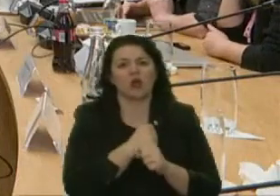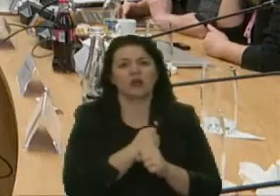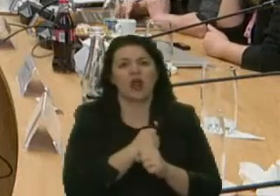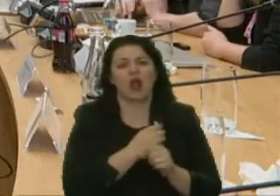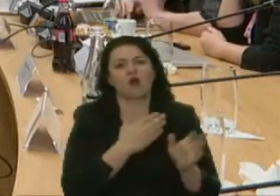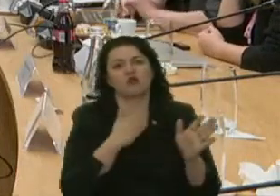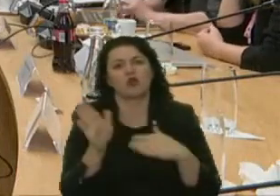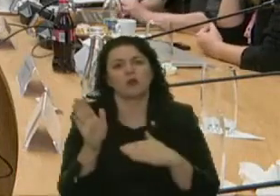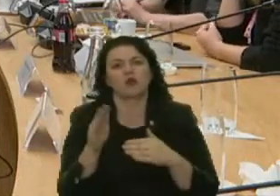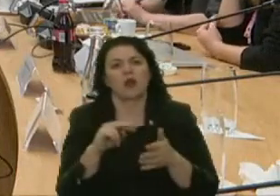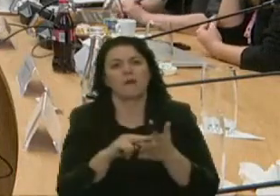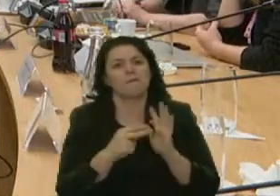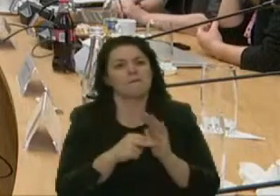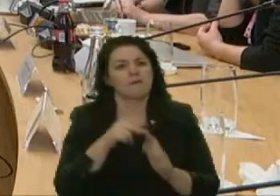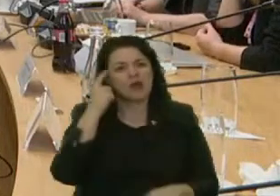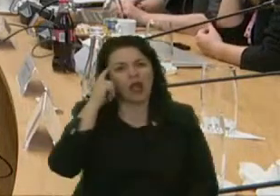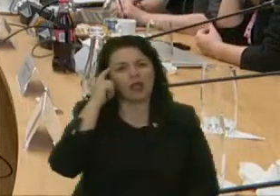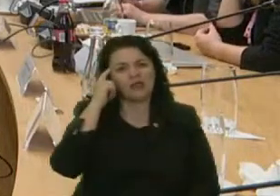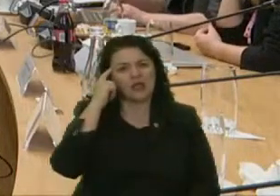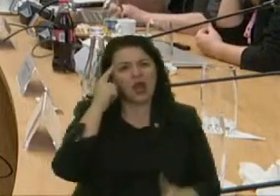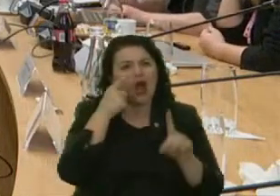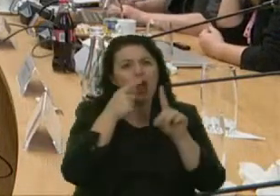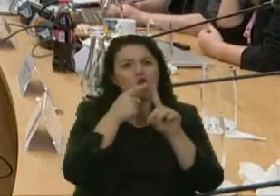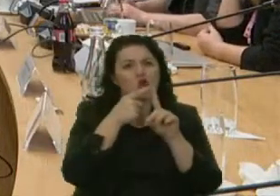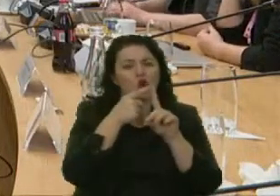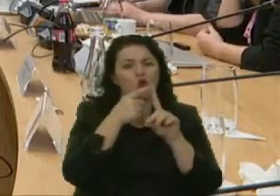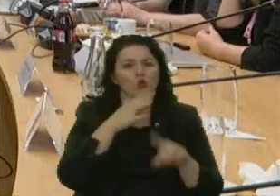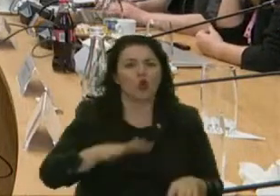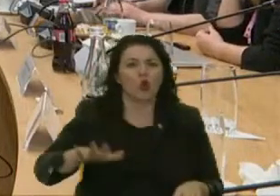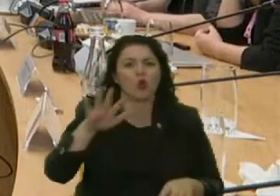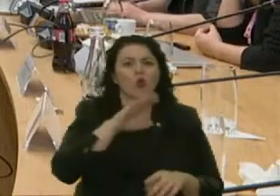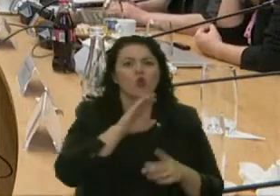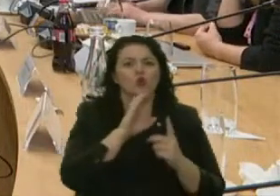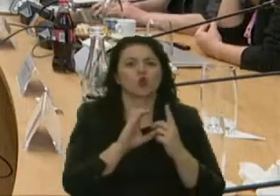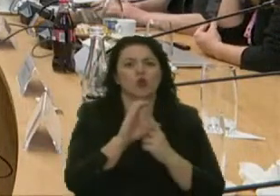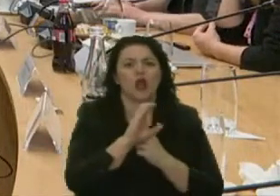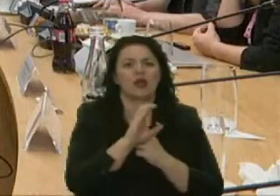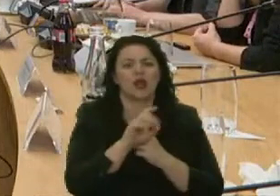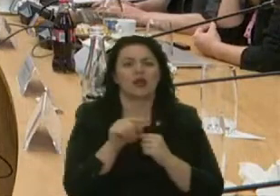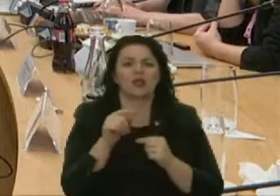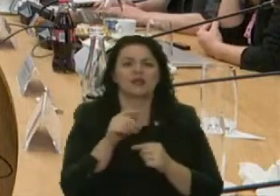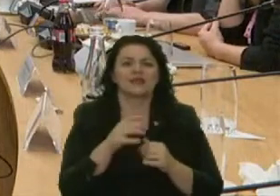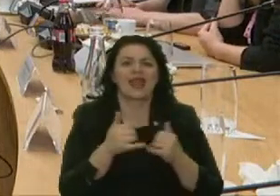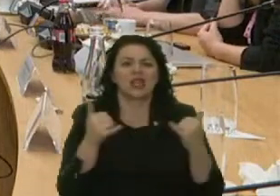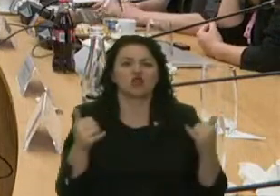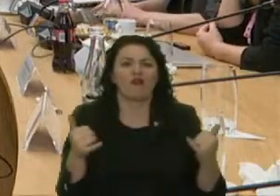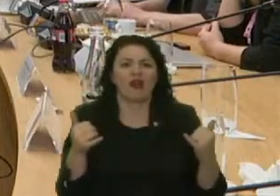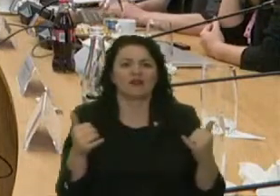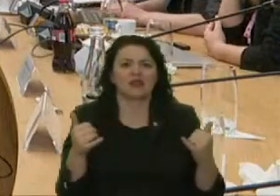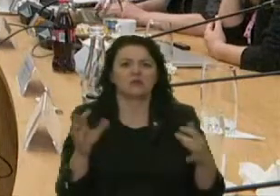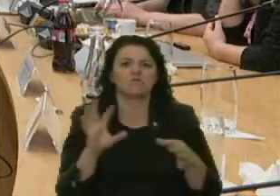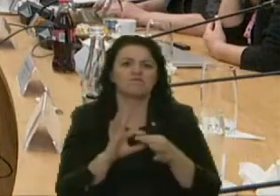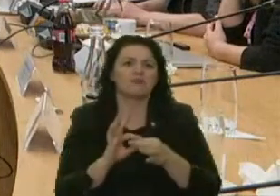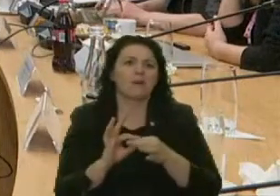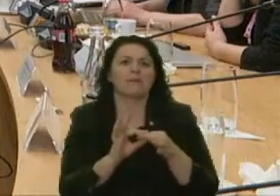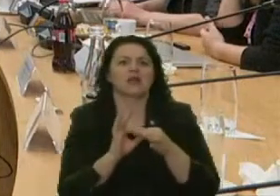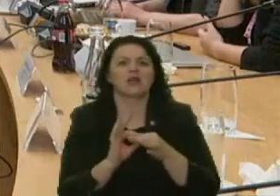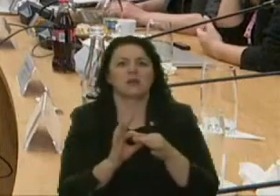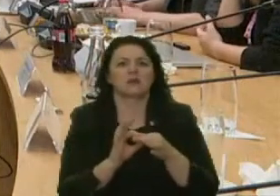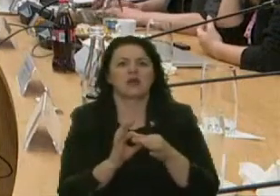început un proces de regândire a rolului propriu în peisajul cultural în care își dezvoltă interdependențele